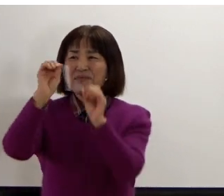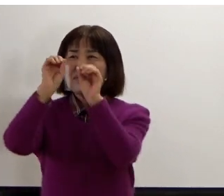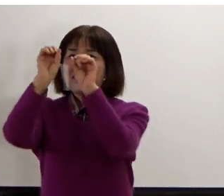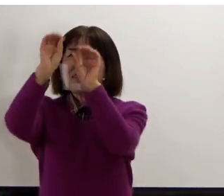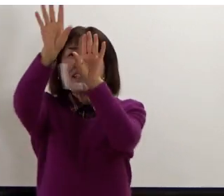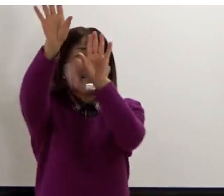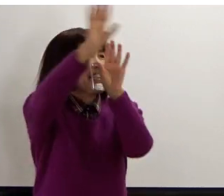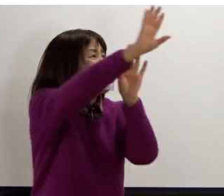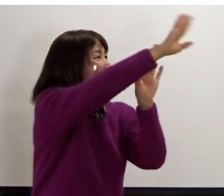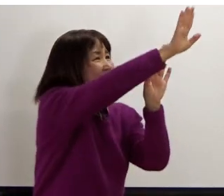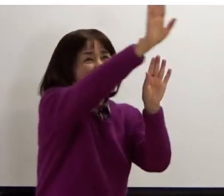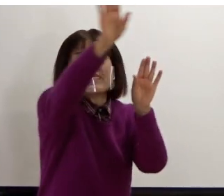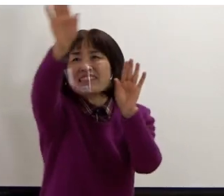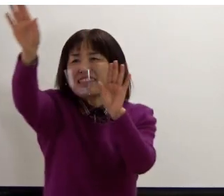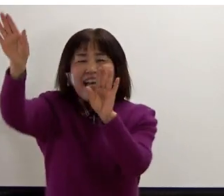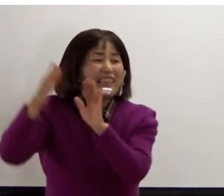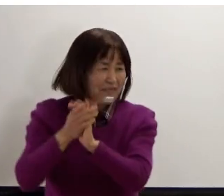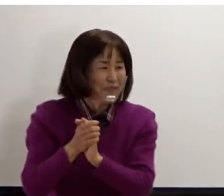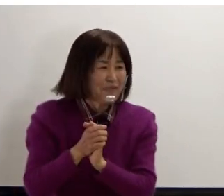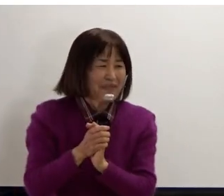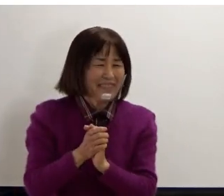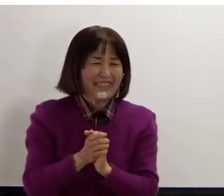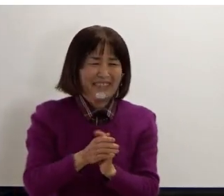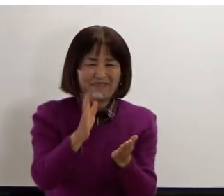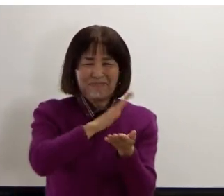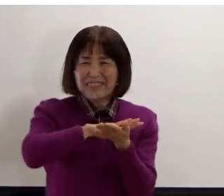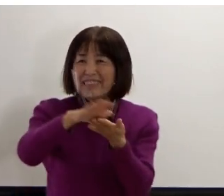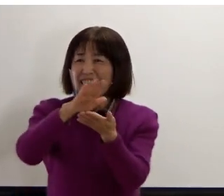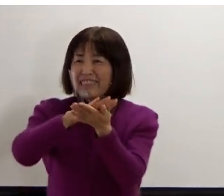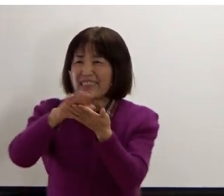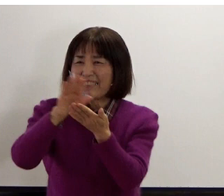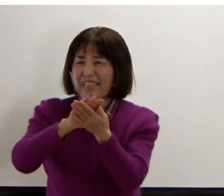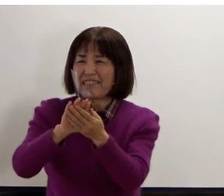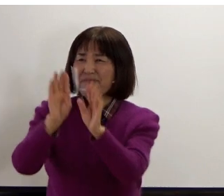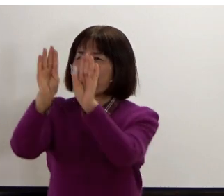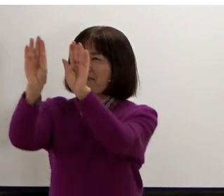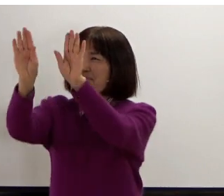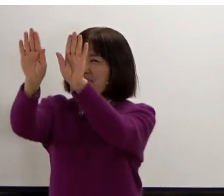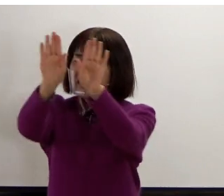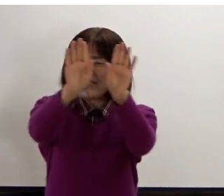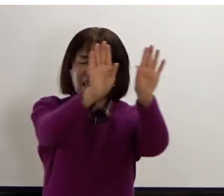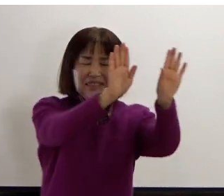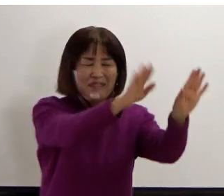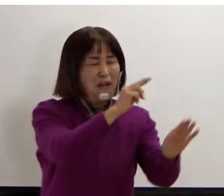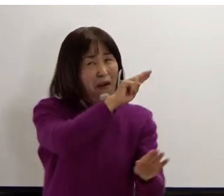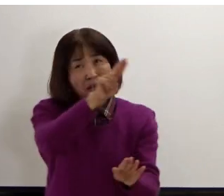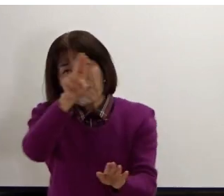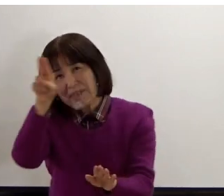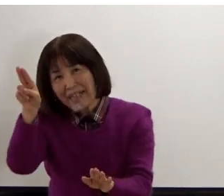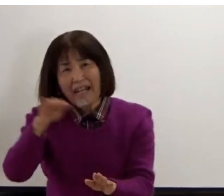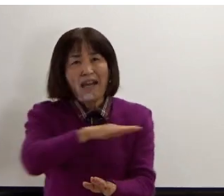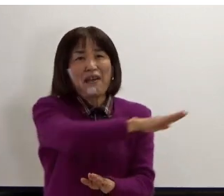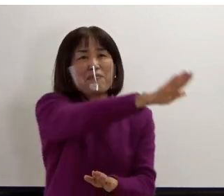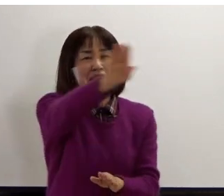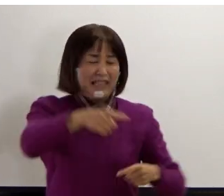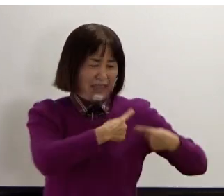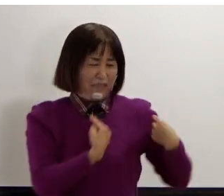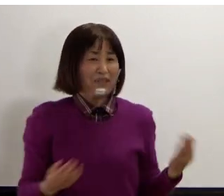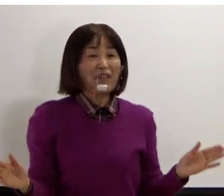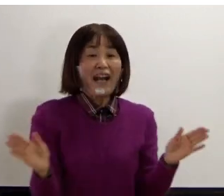私たちただクリスマス祝ってるわけじゃありませんから、本当の意味をね分かって、共に祝ってるわけです